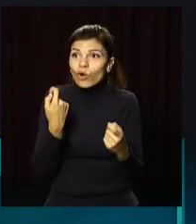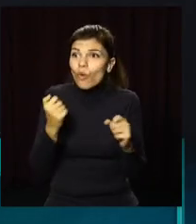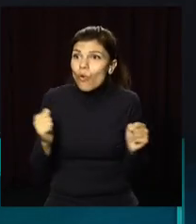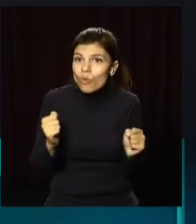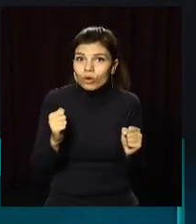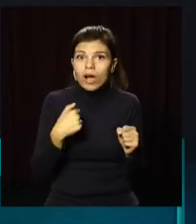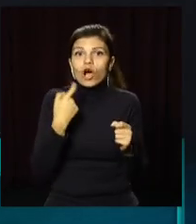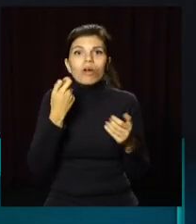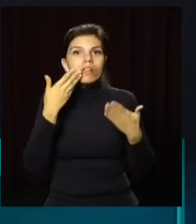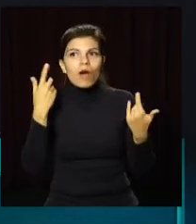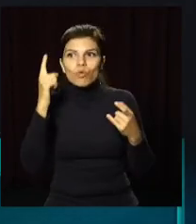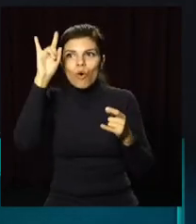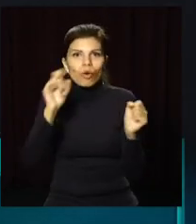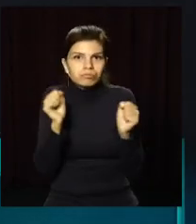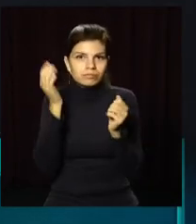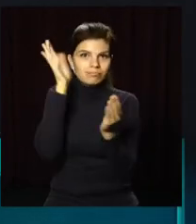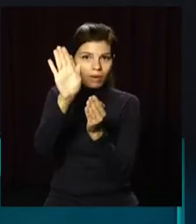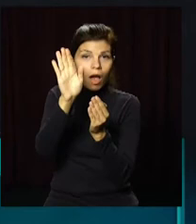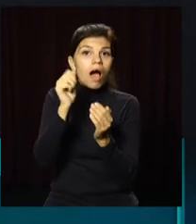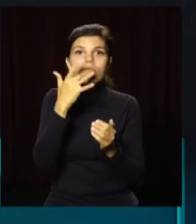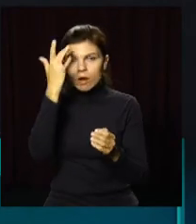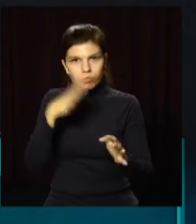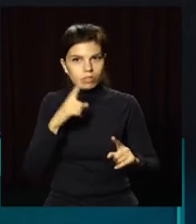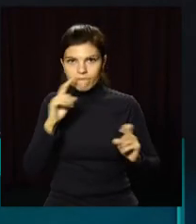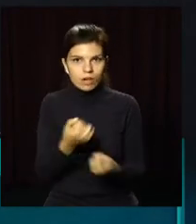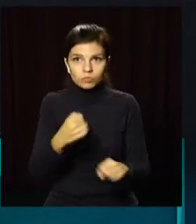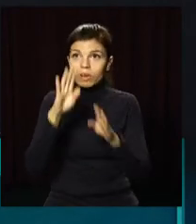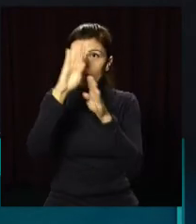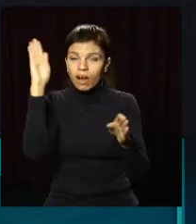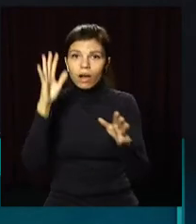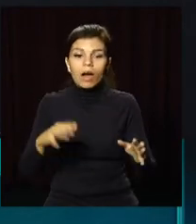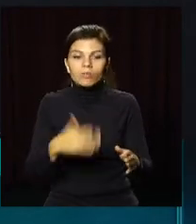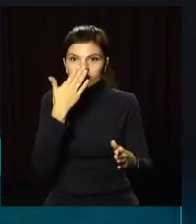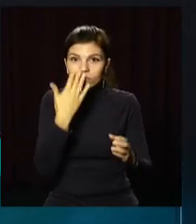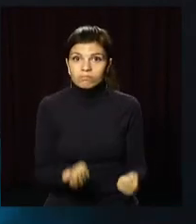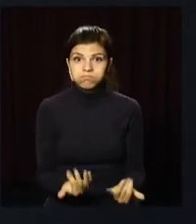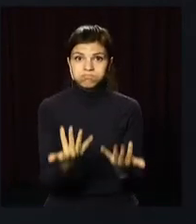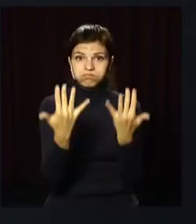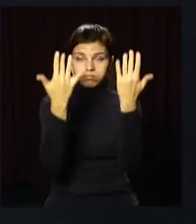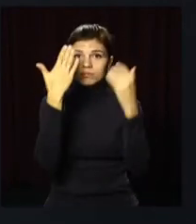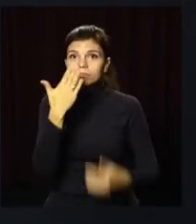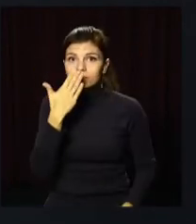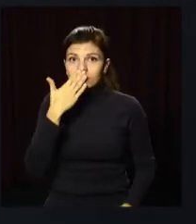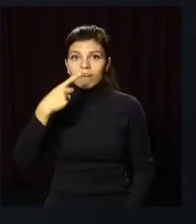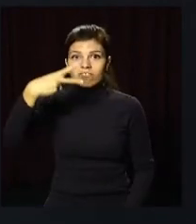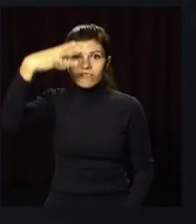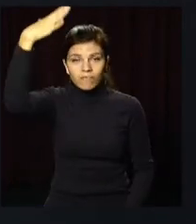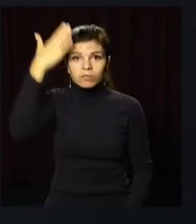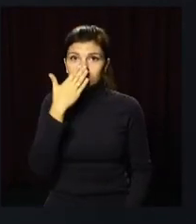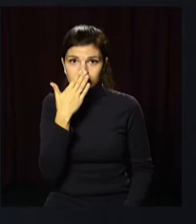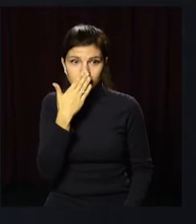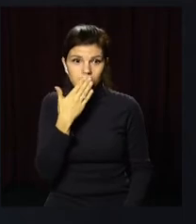похолодало, чуть-чуть легше. Тому що запах просто невиносимий. Це все піднімається наверх. Тараканів, як ви бачите, просто